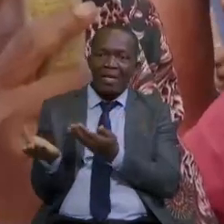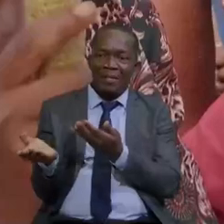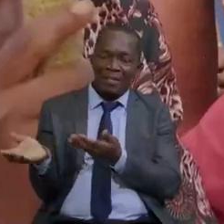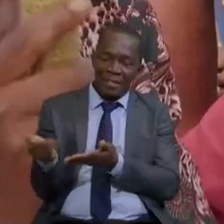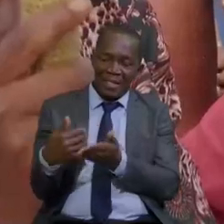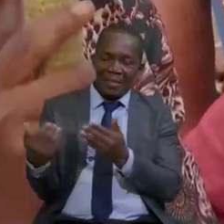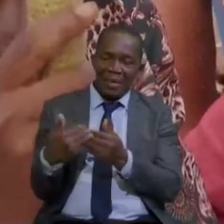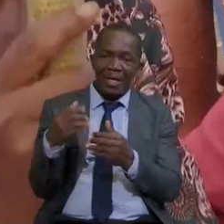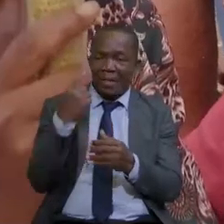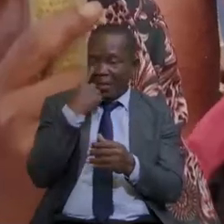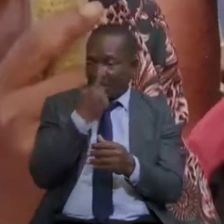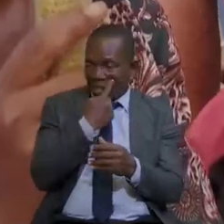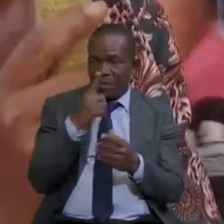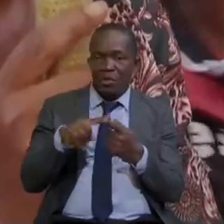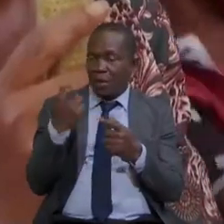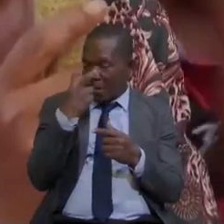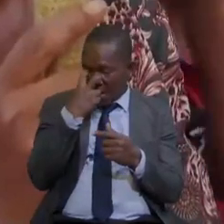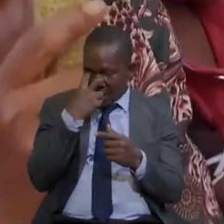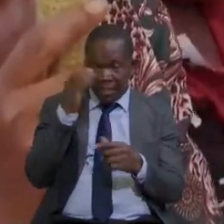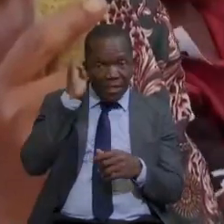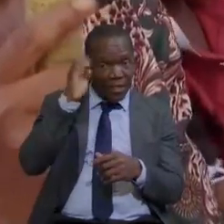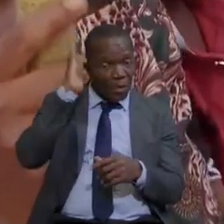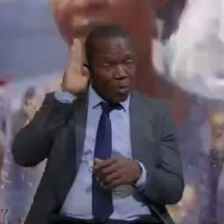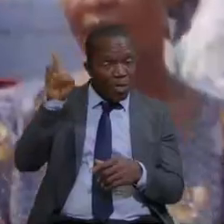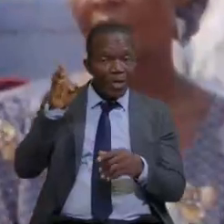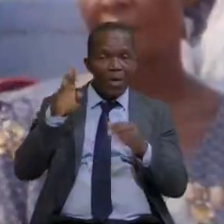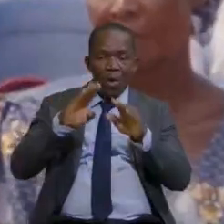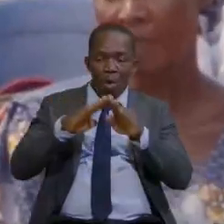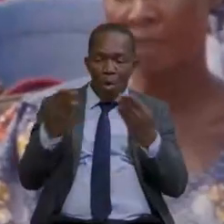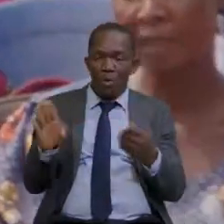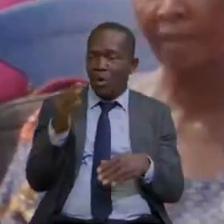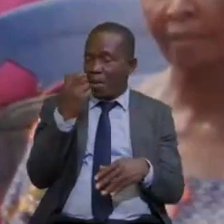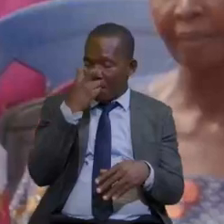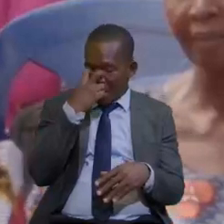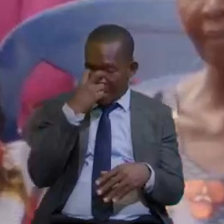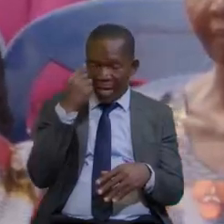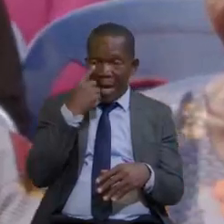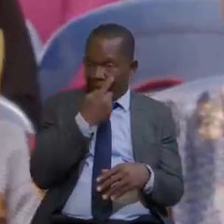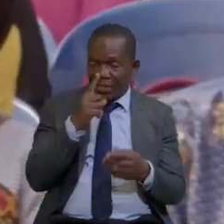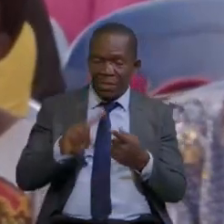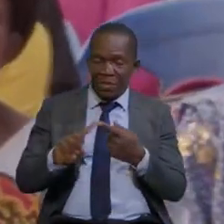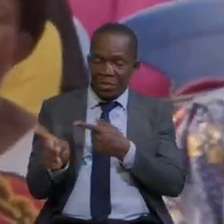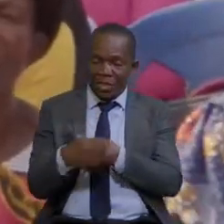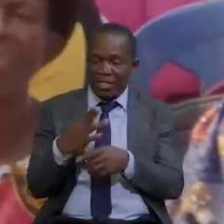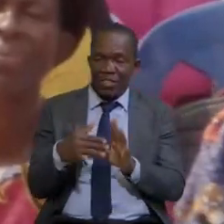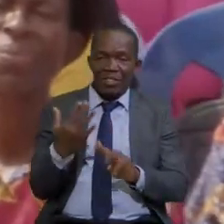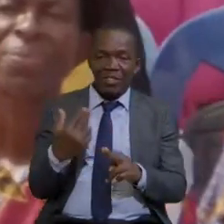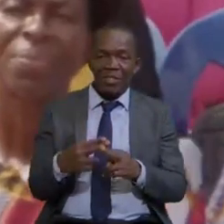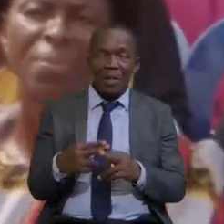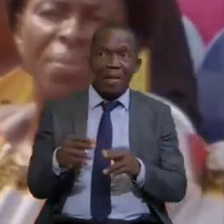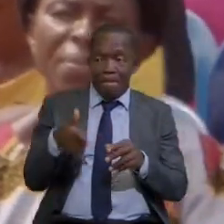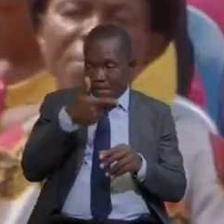pour proclamer captif la délivrance. Et aux aveugles, le recouvrement de la vue. Il va ouvrir tes yeux aveugles. parce qu'il a cette